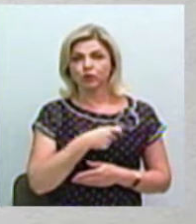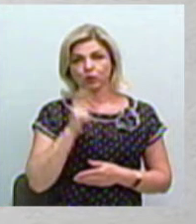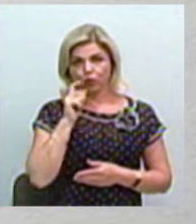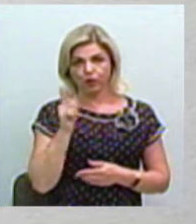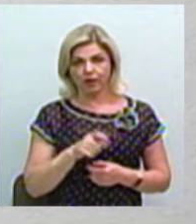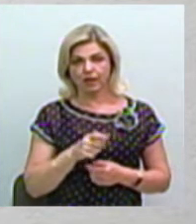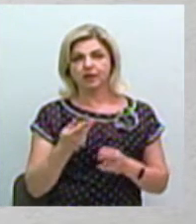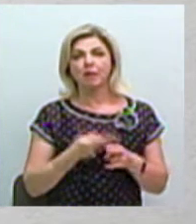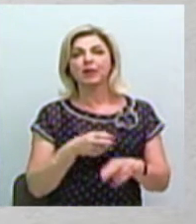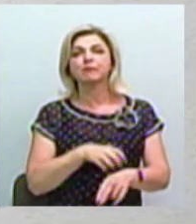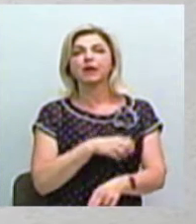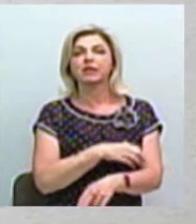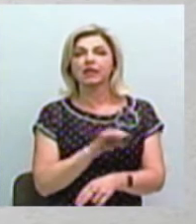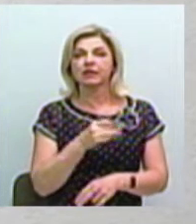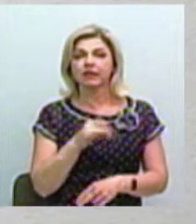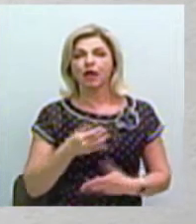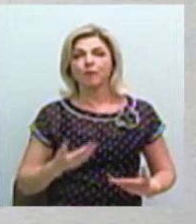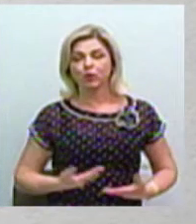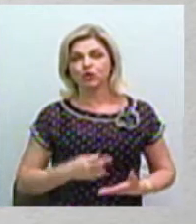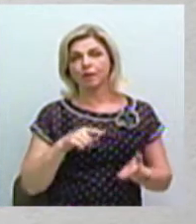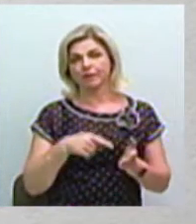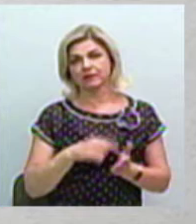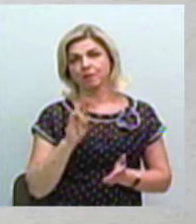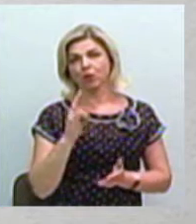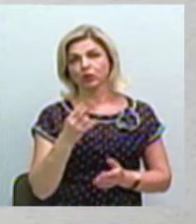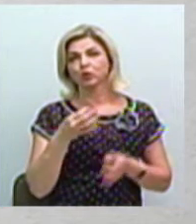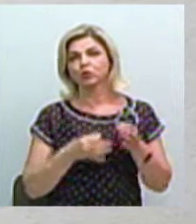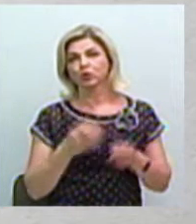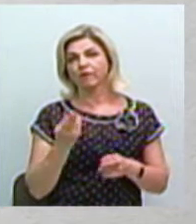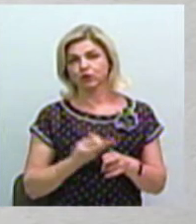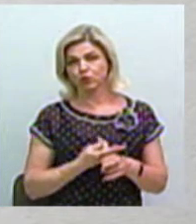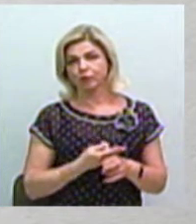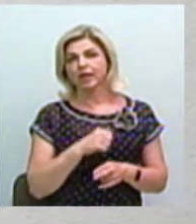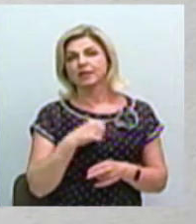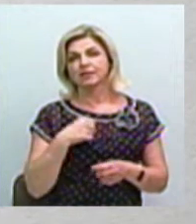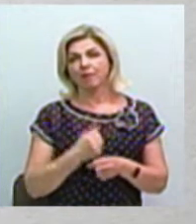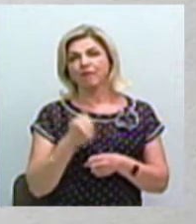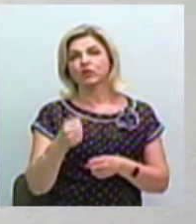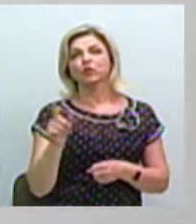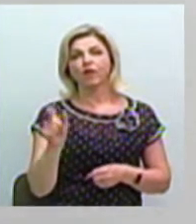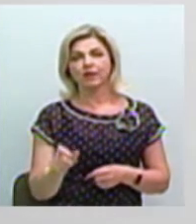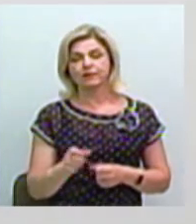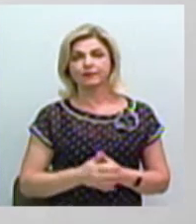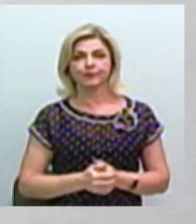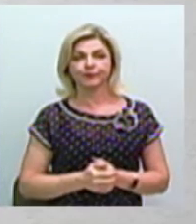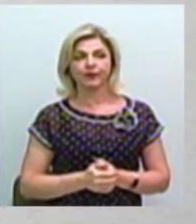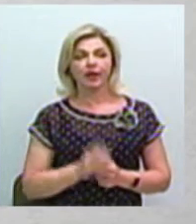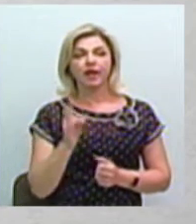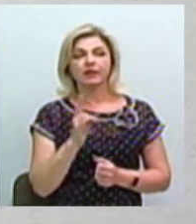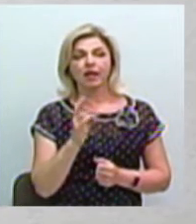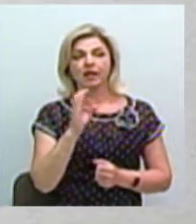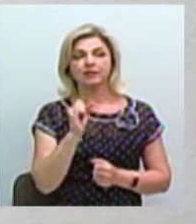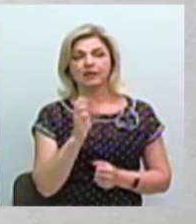України. Безпартійний. Проживає в місті Миколаєві. Судимість відсутня. Самовисуванець. Наталія